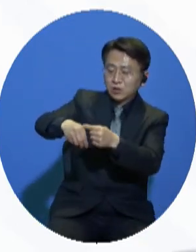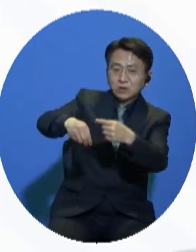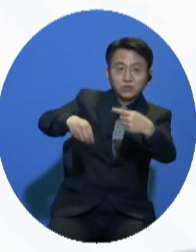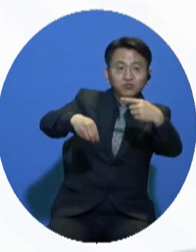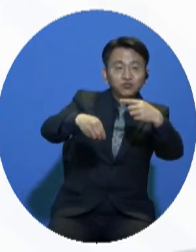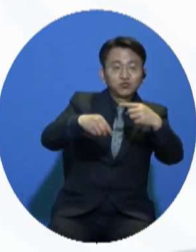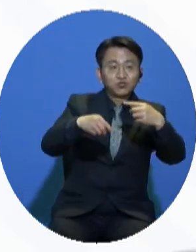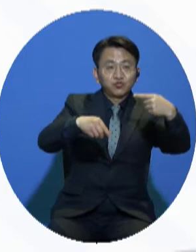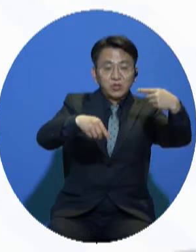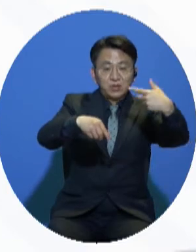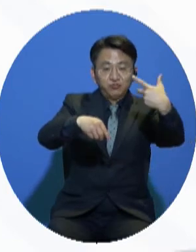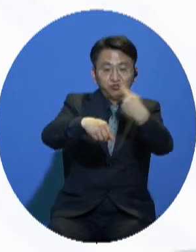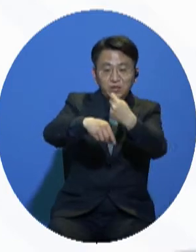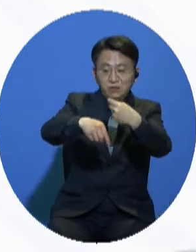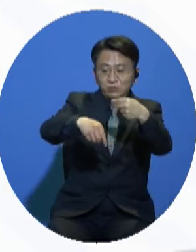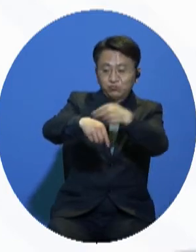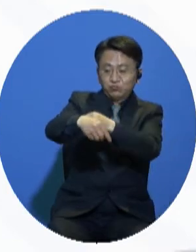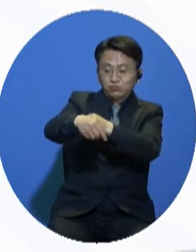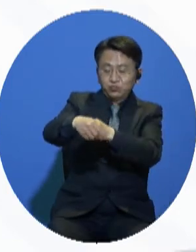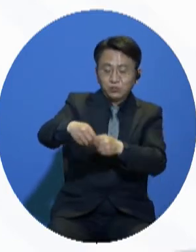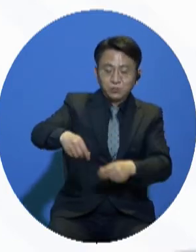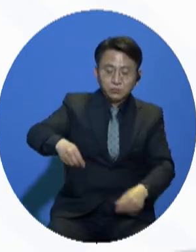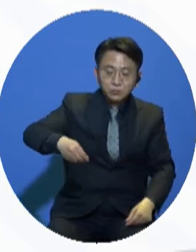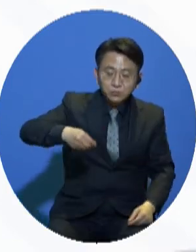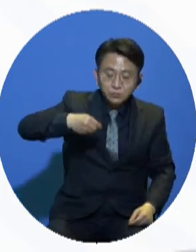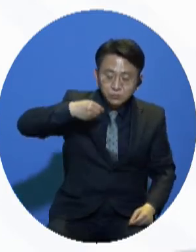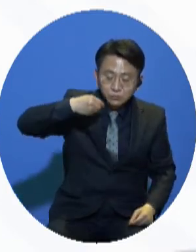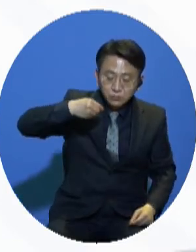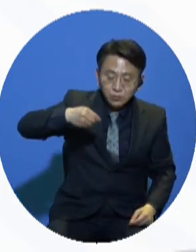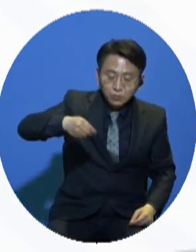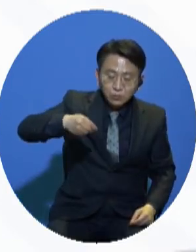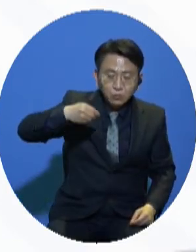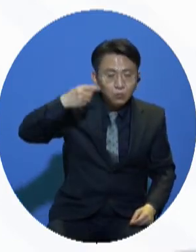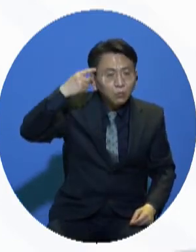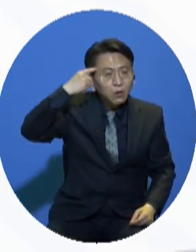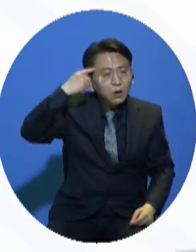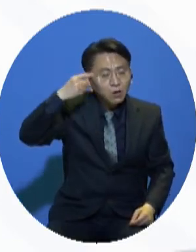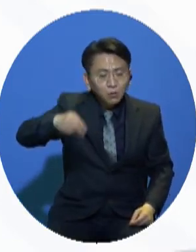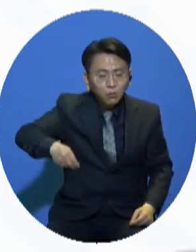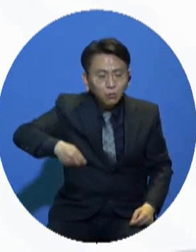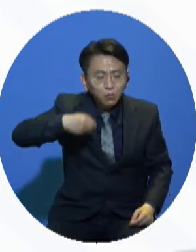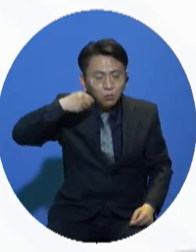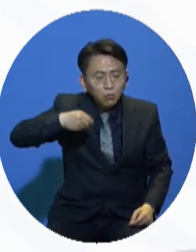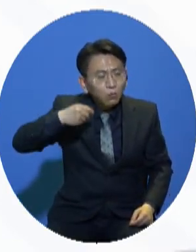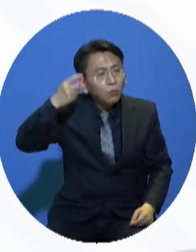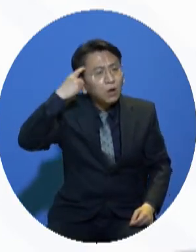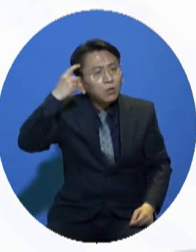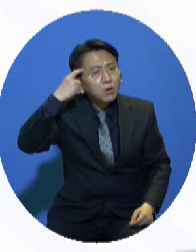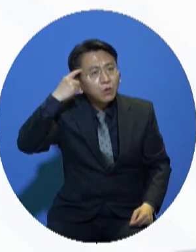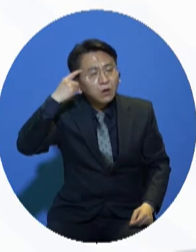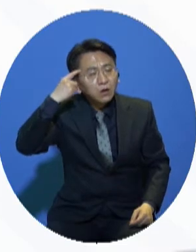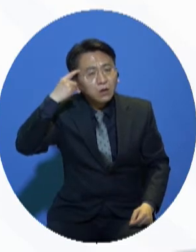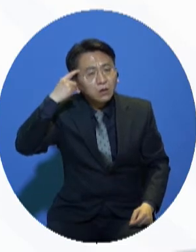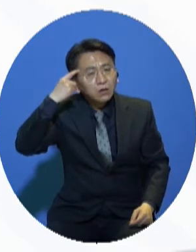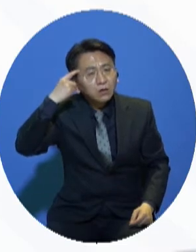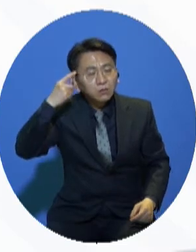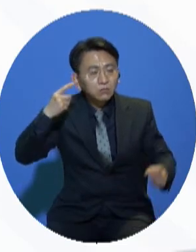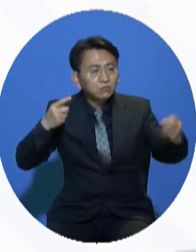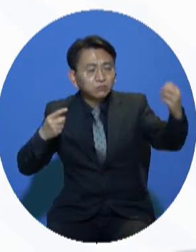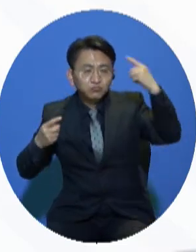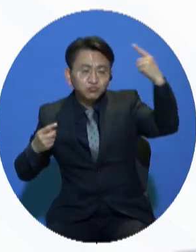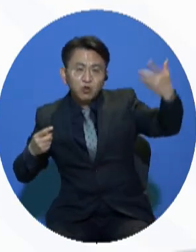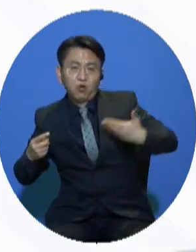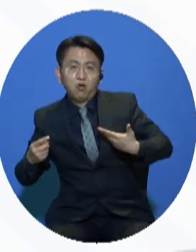"Well, 제 오른손으로 밥 right-handed, 먹으면서 isn't he?" 보면서 And the doctor 아, 왜 pointed out that 오른손으로 actually at that 밥을 age 먹고 you don't have such a 있느냐? preference for your hands. So I